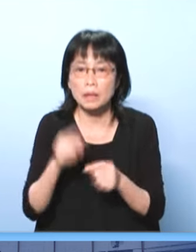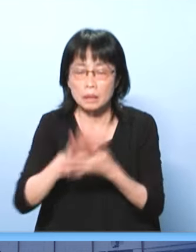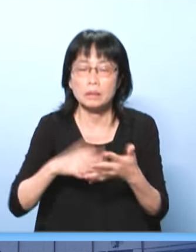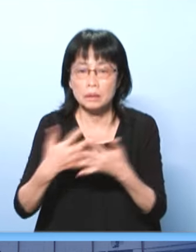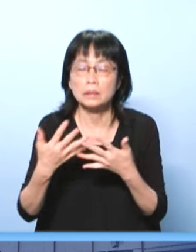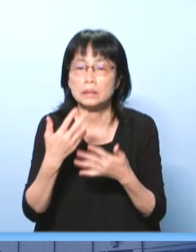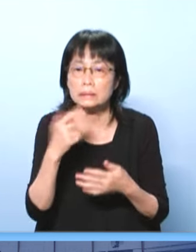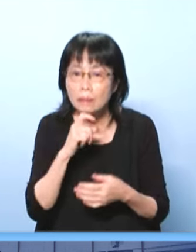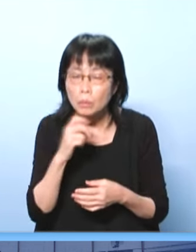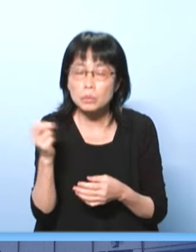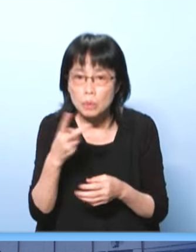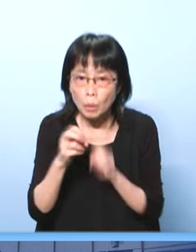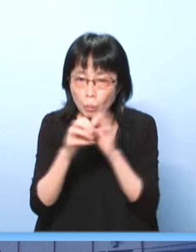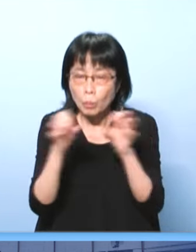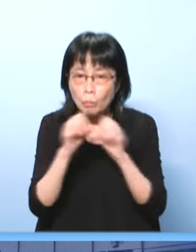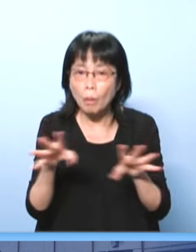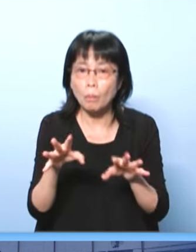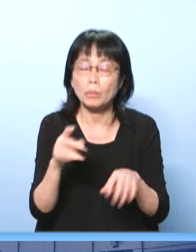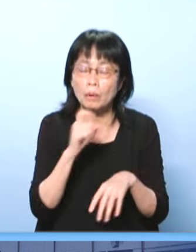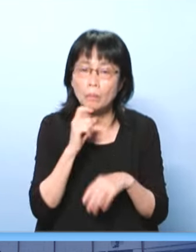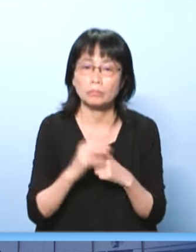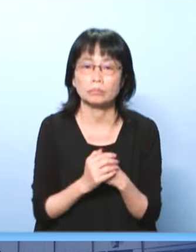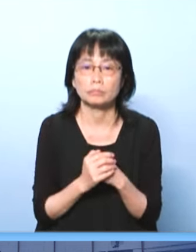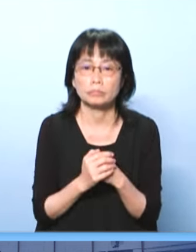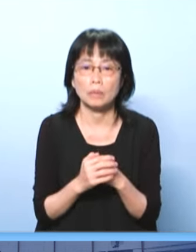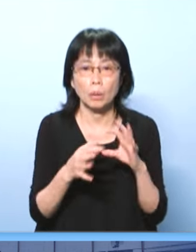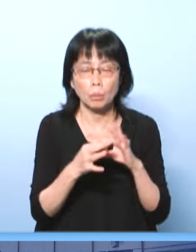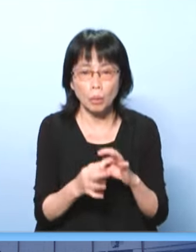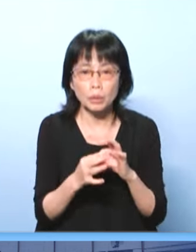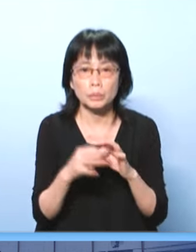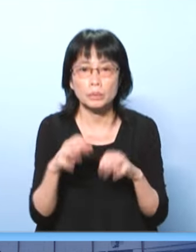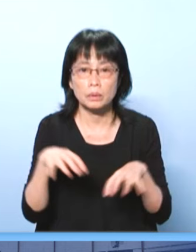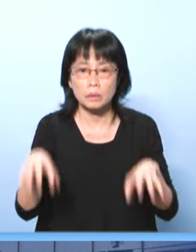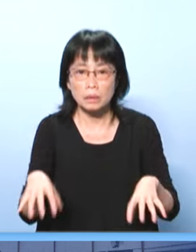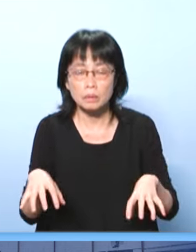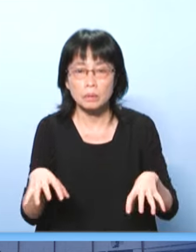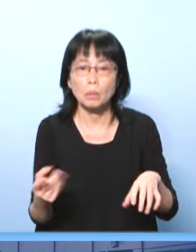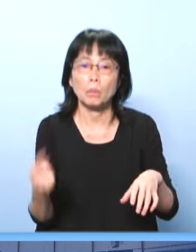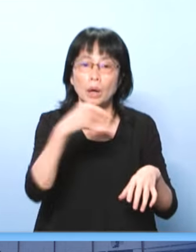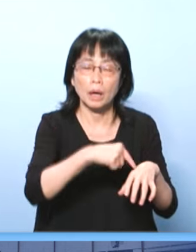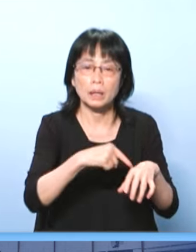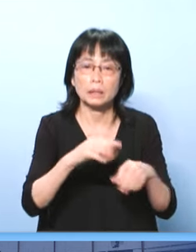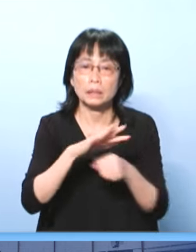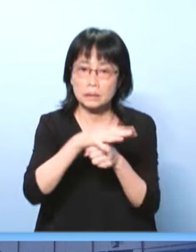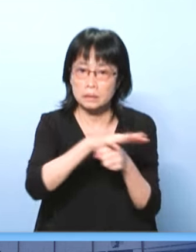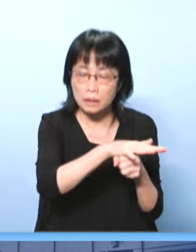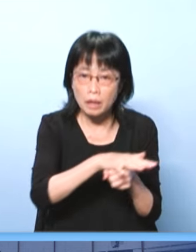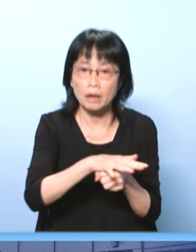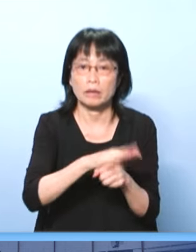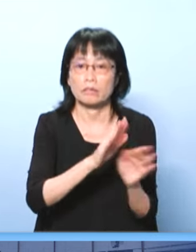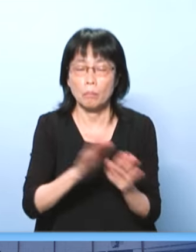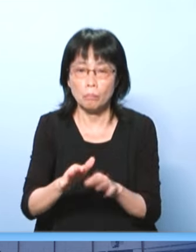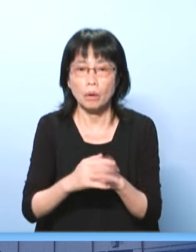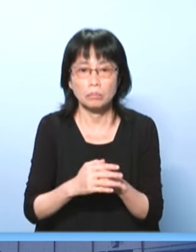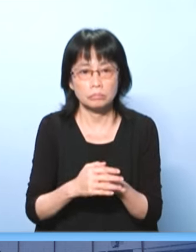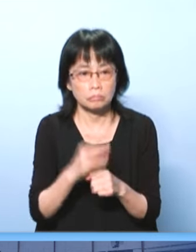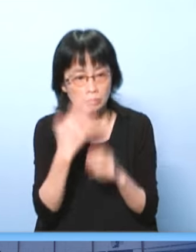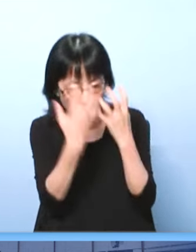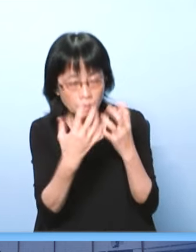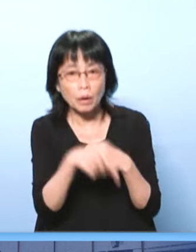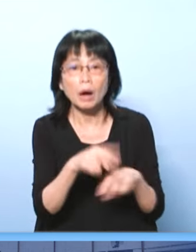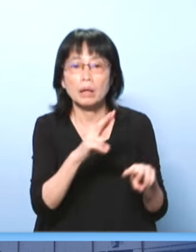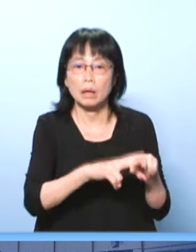節。咁至於嗰個跨境直升機服務方面咧，我哋留意到咧內地近期積極採用電動垂